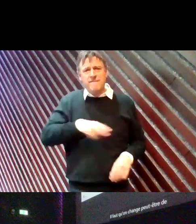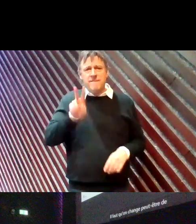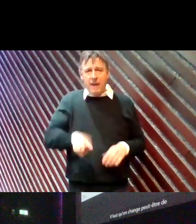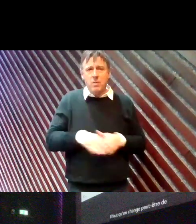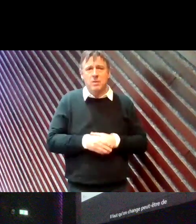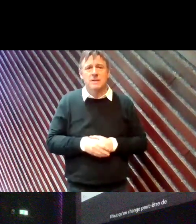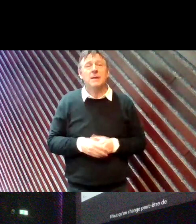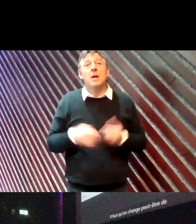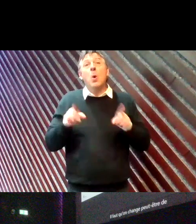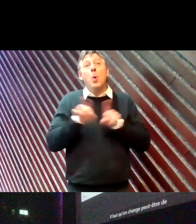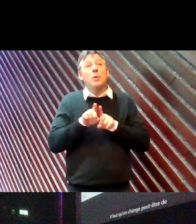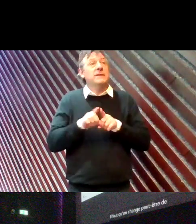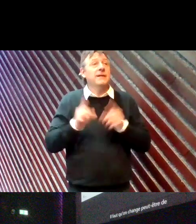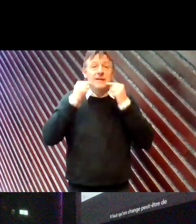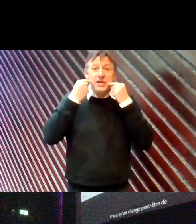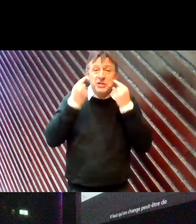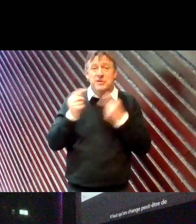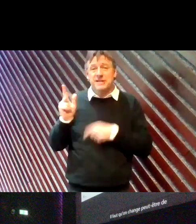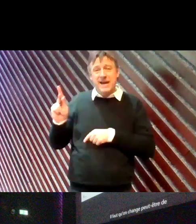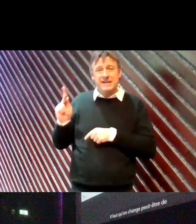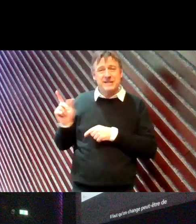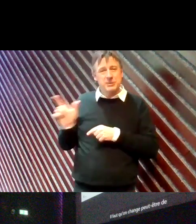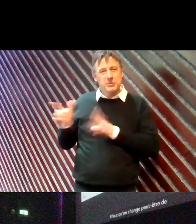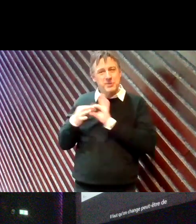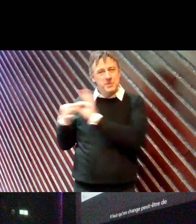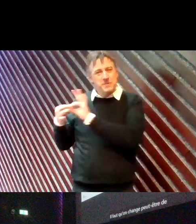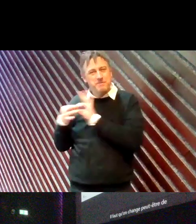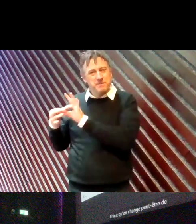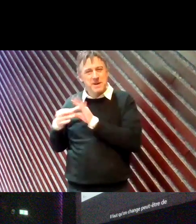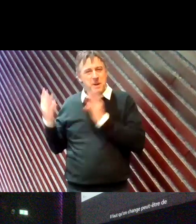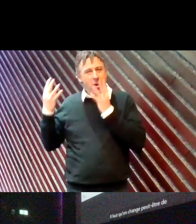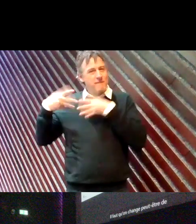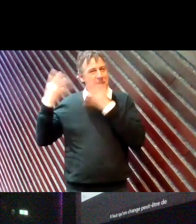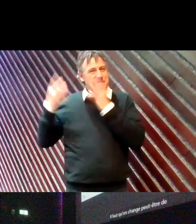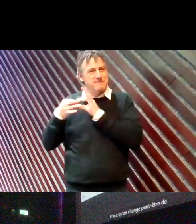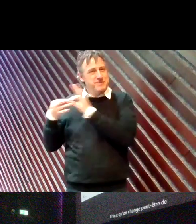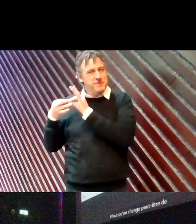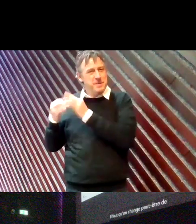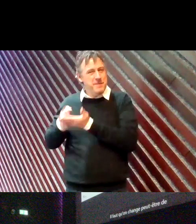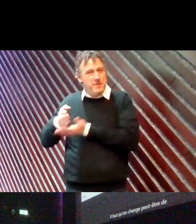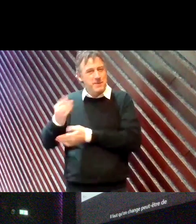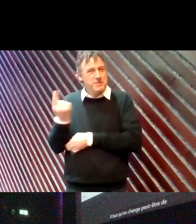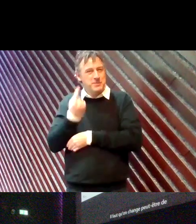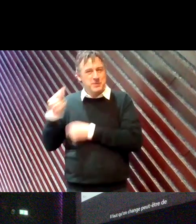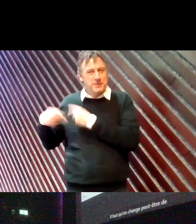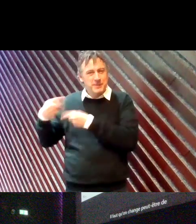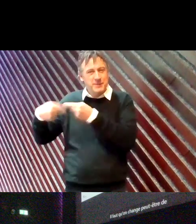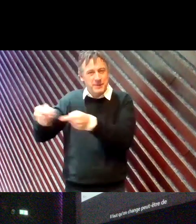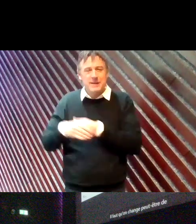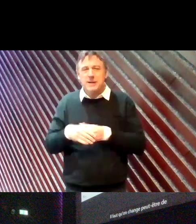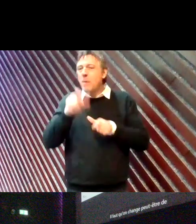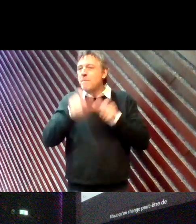de savoir que Karine et moi sommes toujours totalement en page. dirais, je pense qu sera pareil avec les